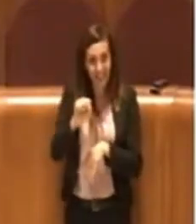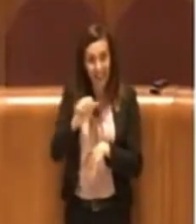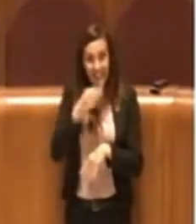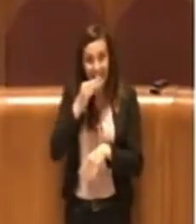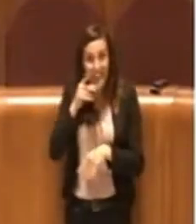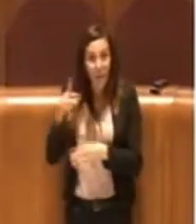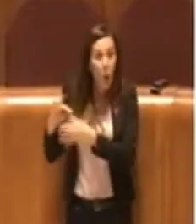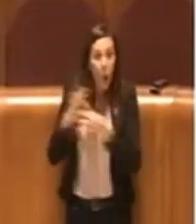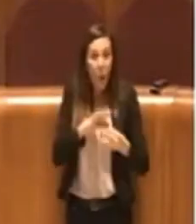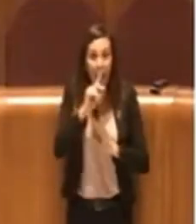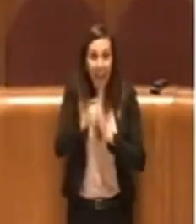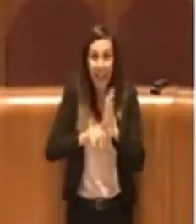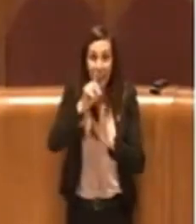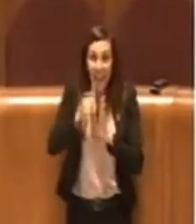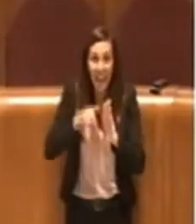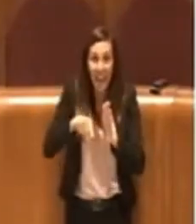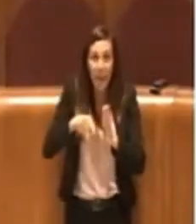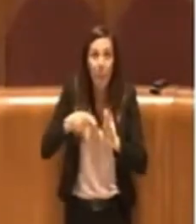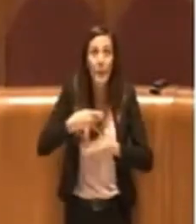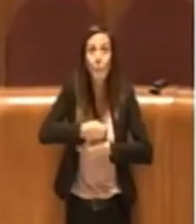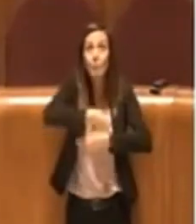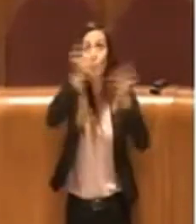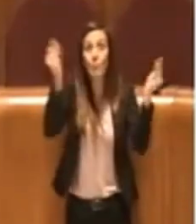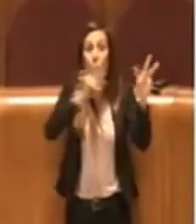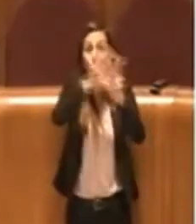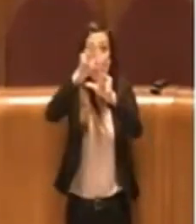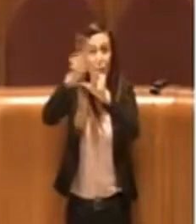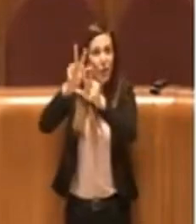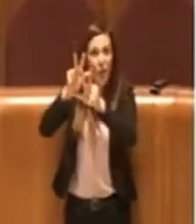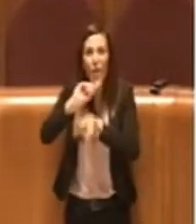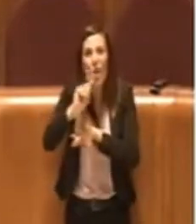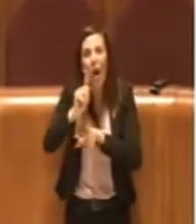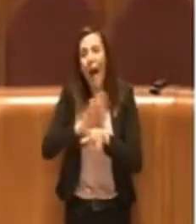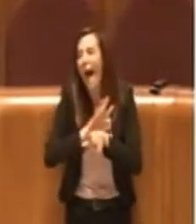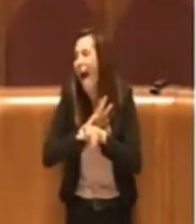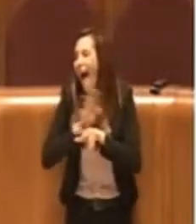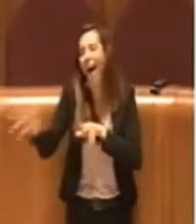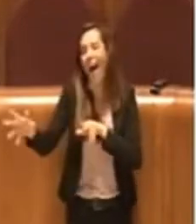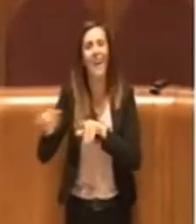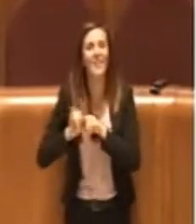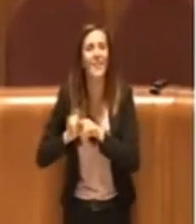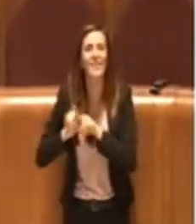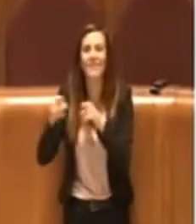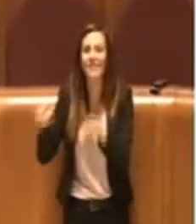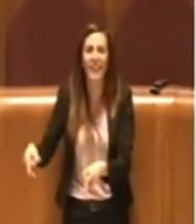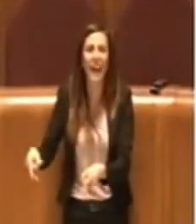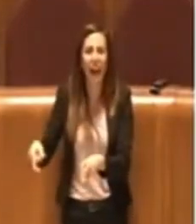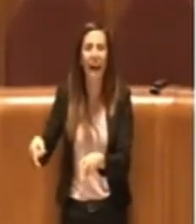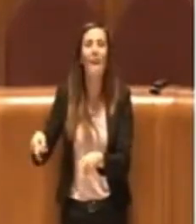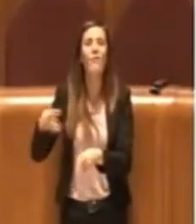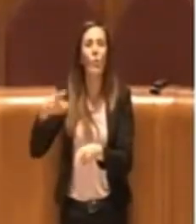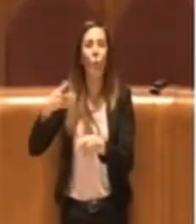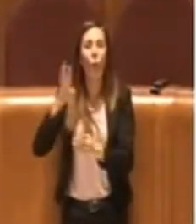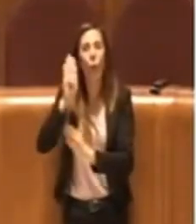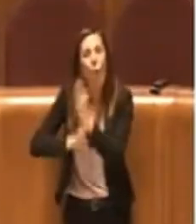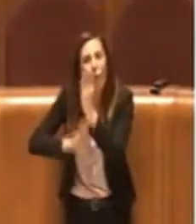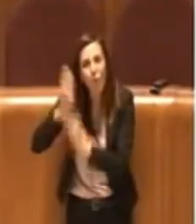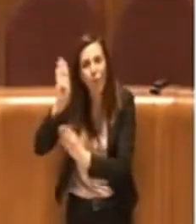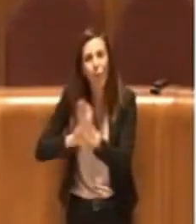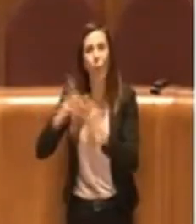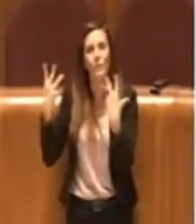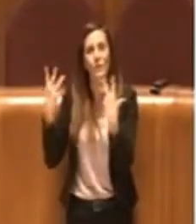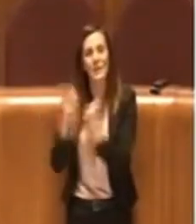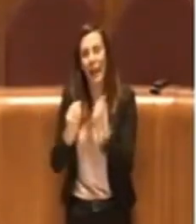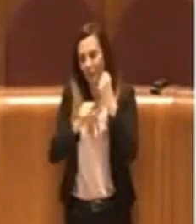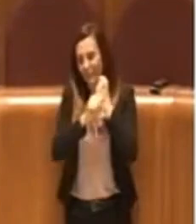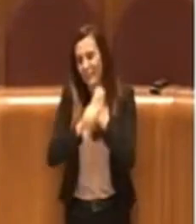municipi, ovviamente stiamo parlando di altro, era proprio un tavolo di confronto con le parti istituzionali